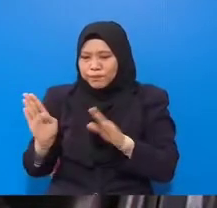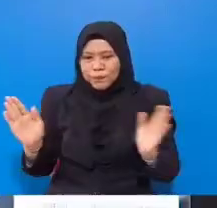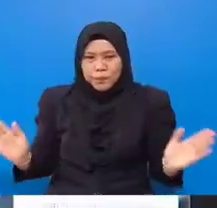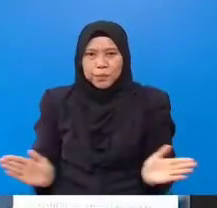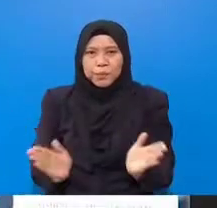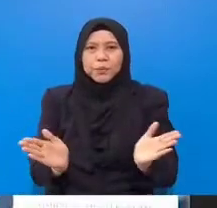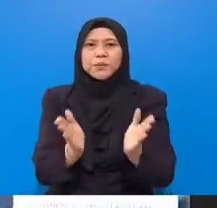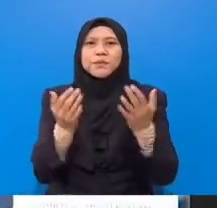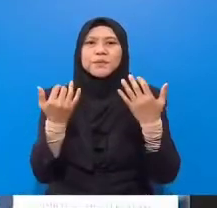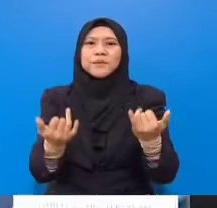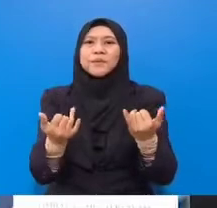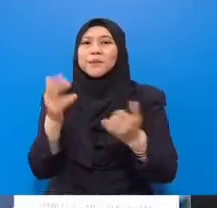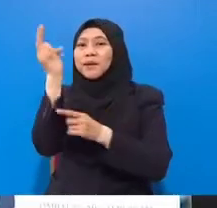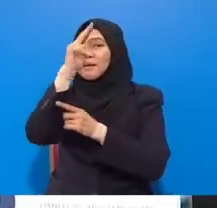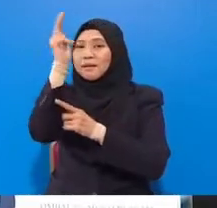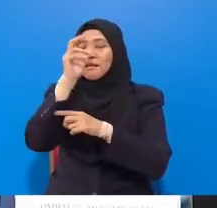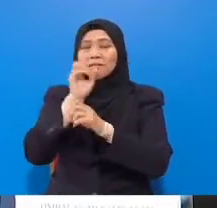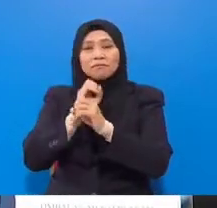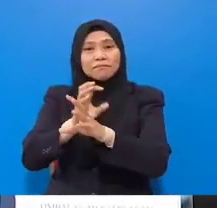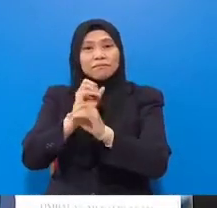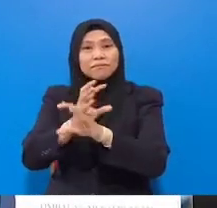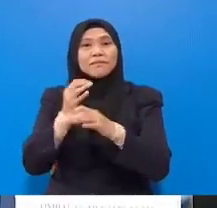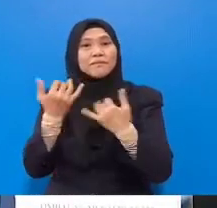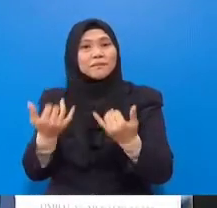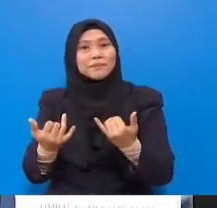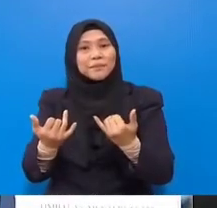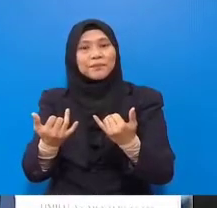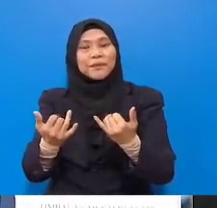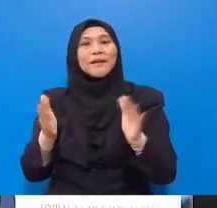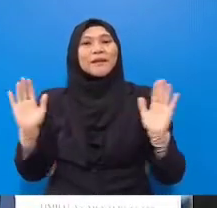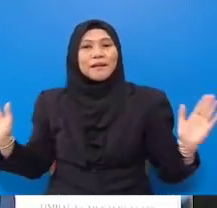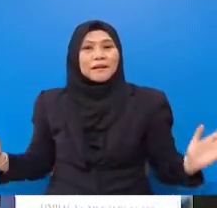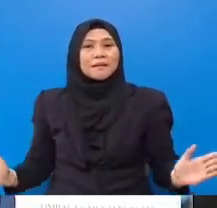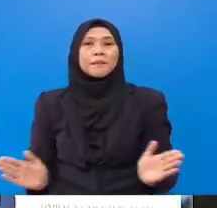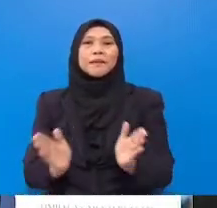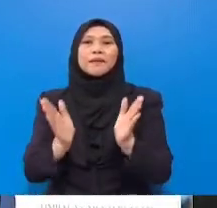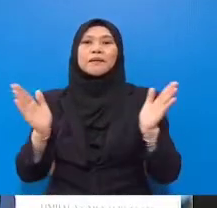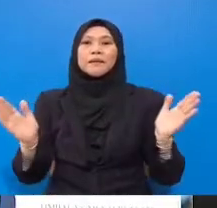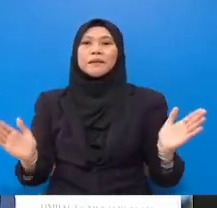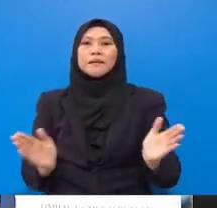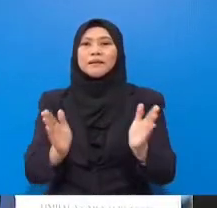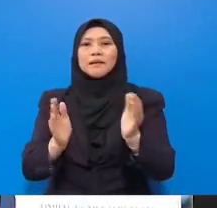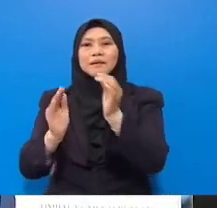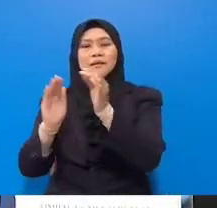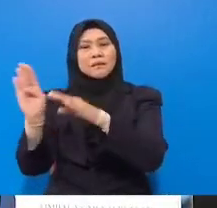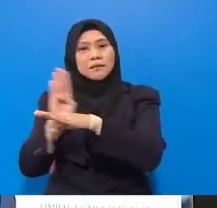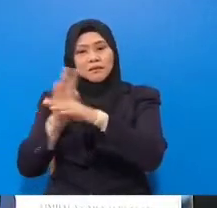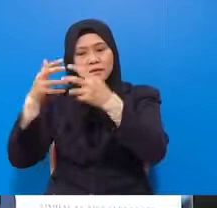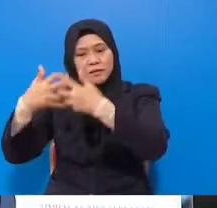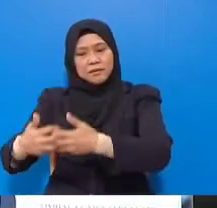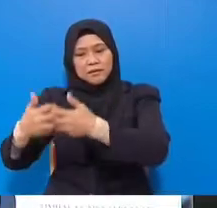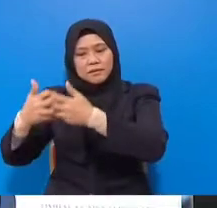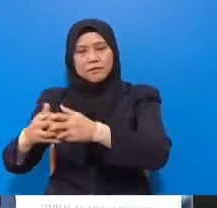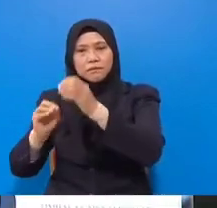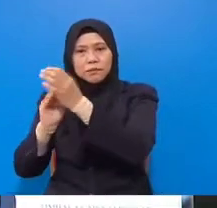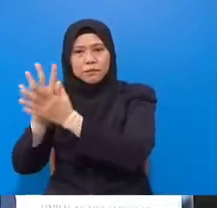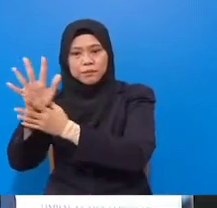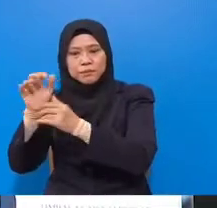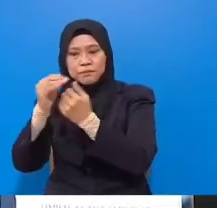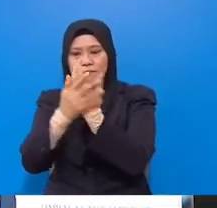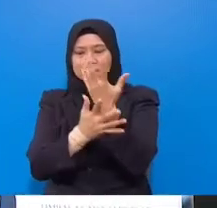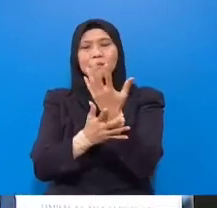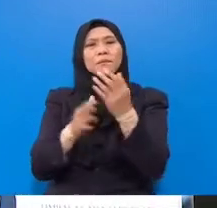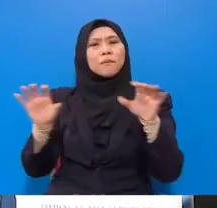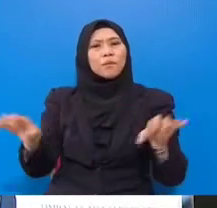tindakan kerajaan adalah seperti berikut yang pertama menggalakkan industri sarung tangan getah untuk membuat pelaporan